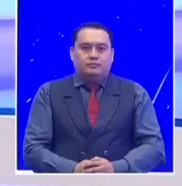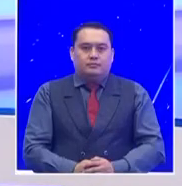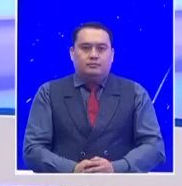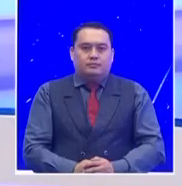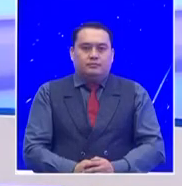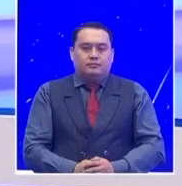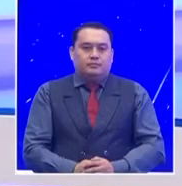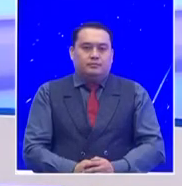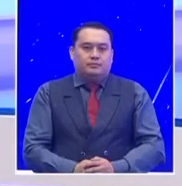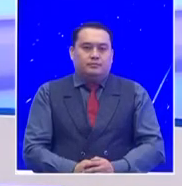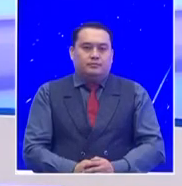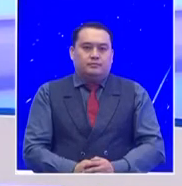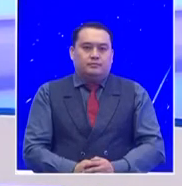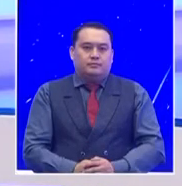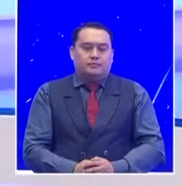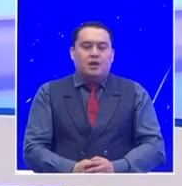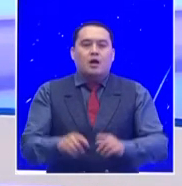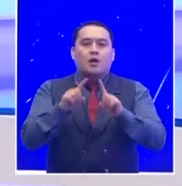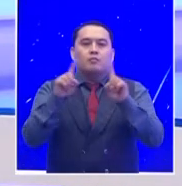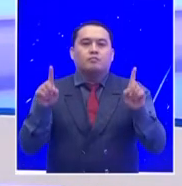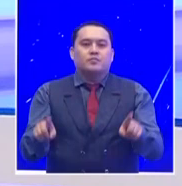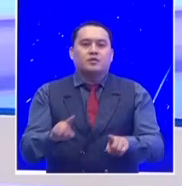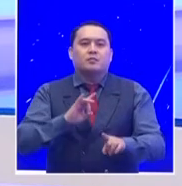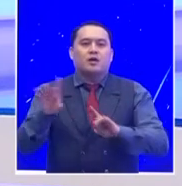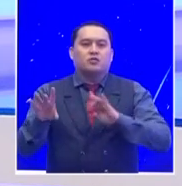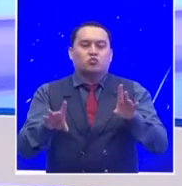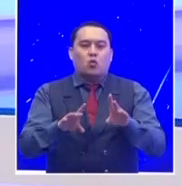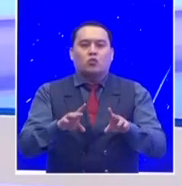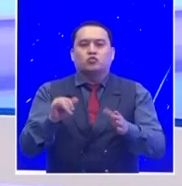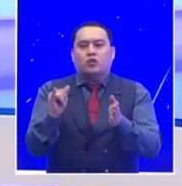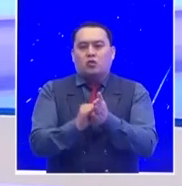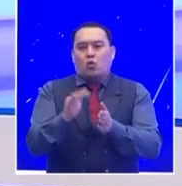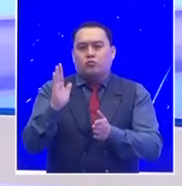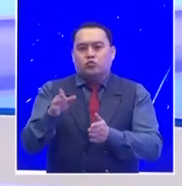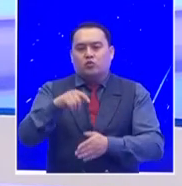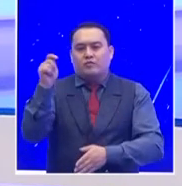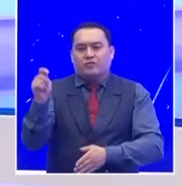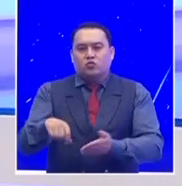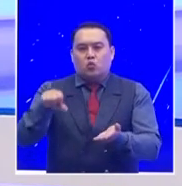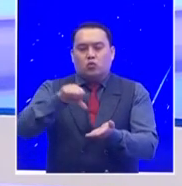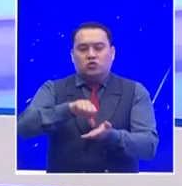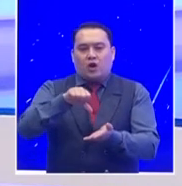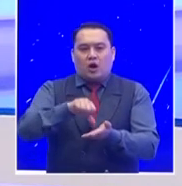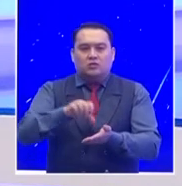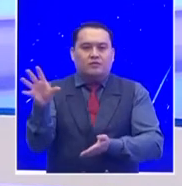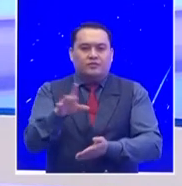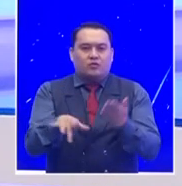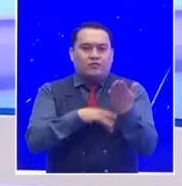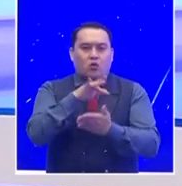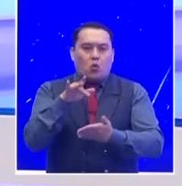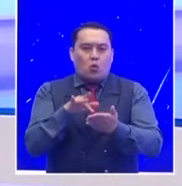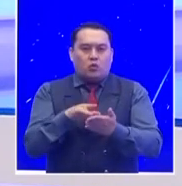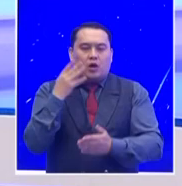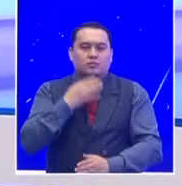«Знай своих героев». Билборды с портретами участников Великой Отечественной войны намерены установить во всех городах и